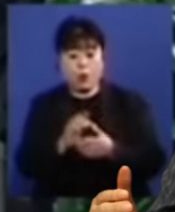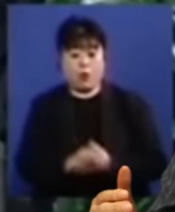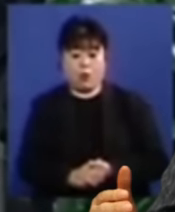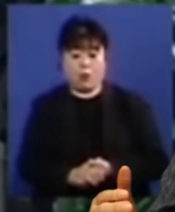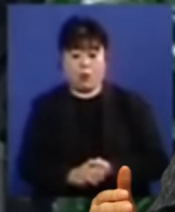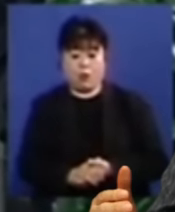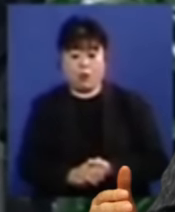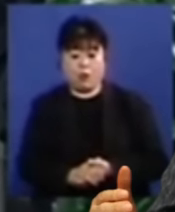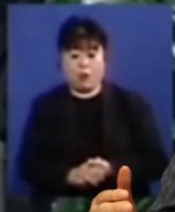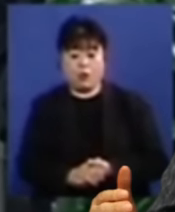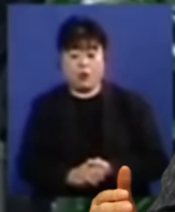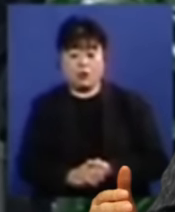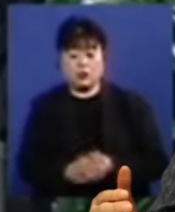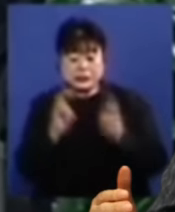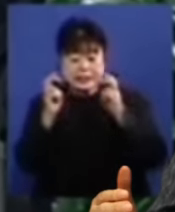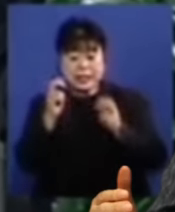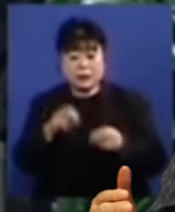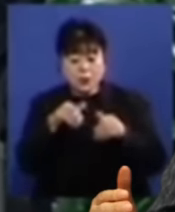사원간에